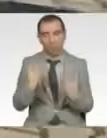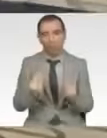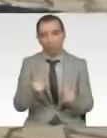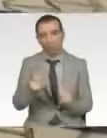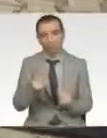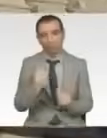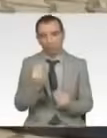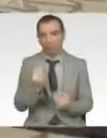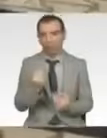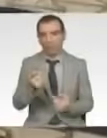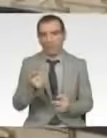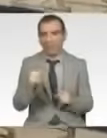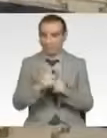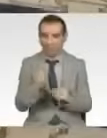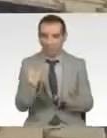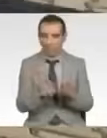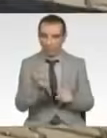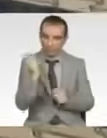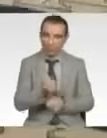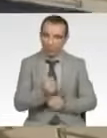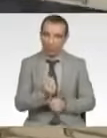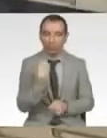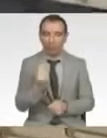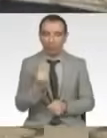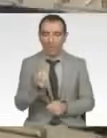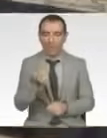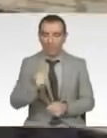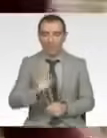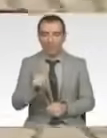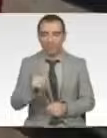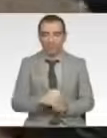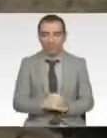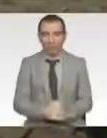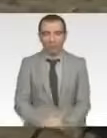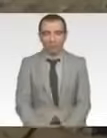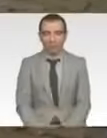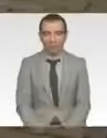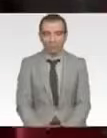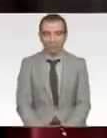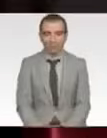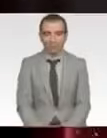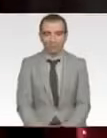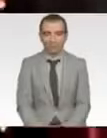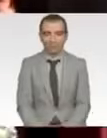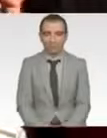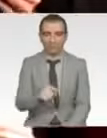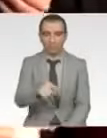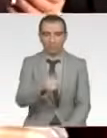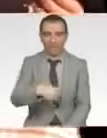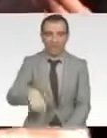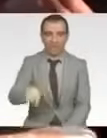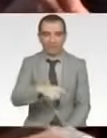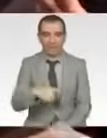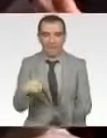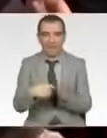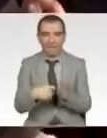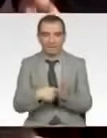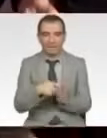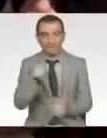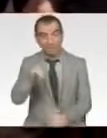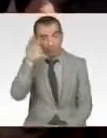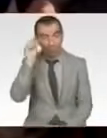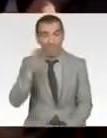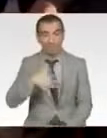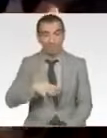Yarar. Çok güzel dibek dövüyor çünkü bu damat bize yarar. Bunların hepsinin ismini senden